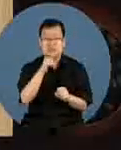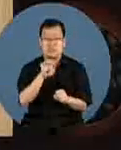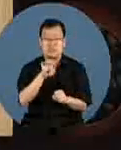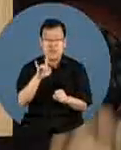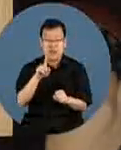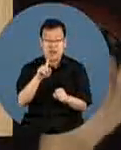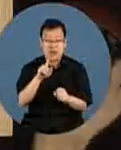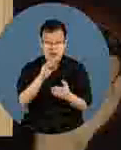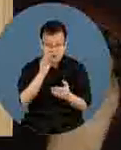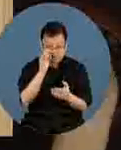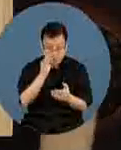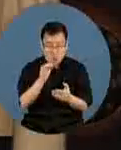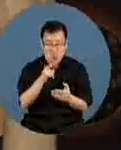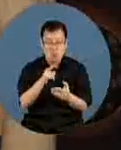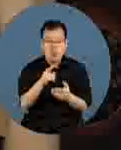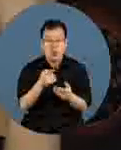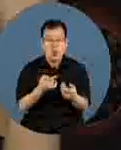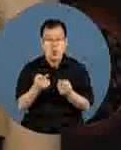노리면서 네.